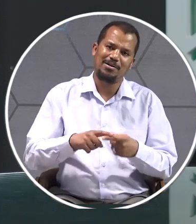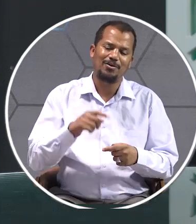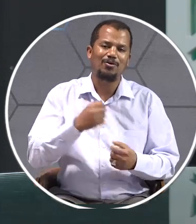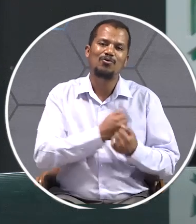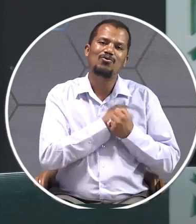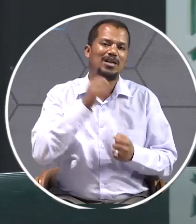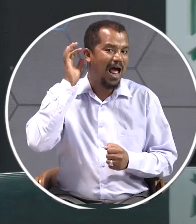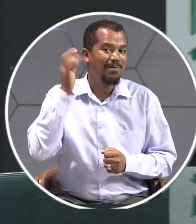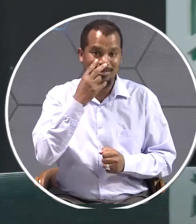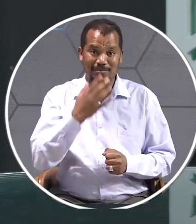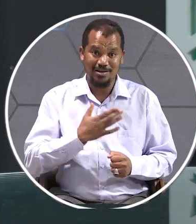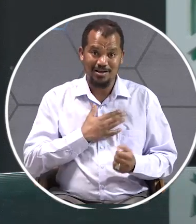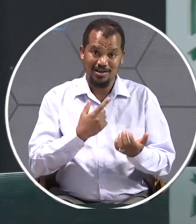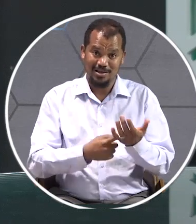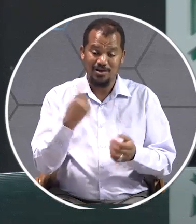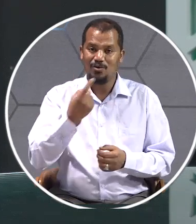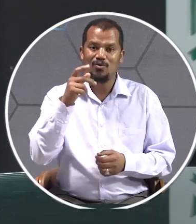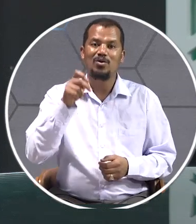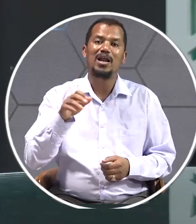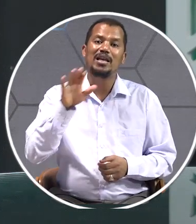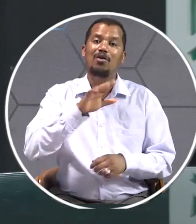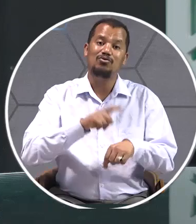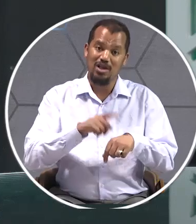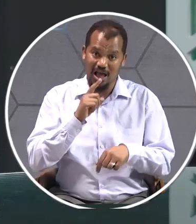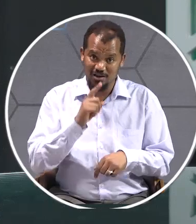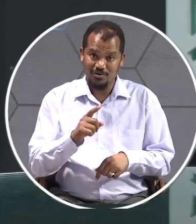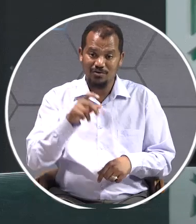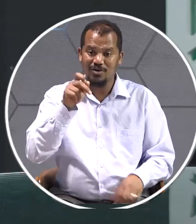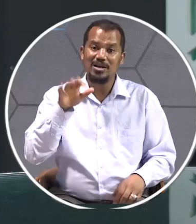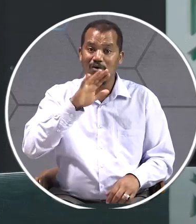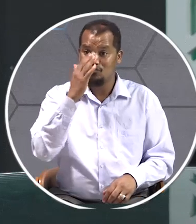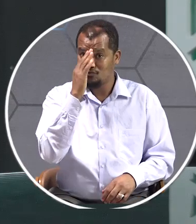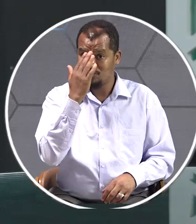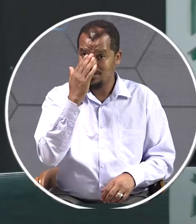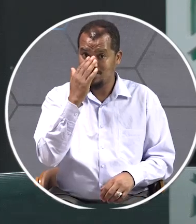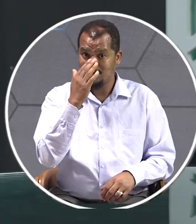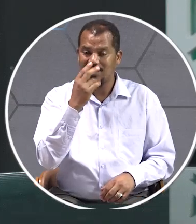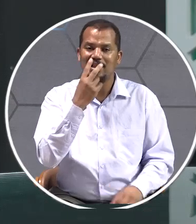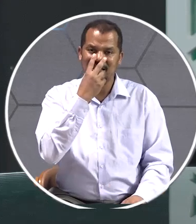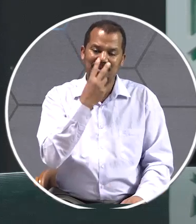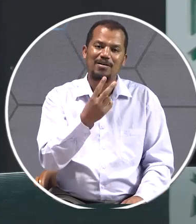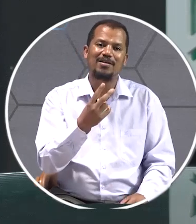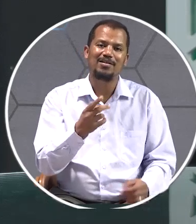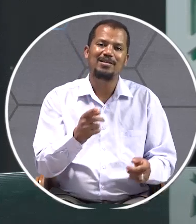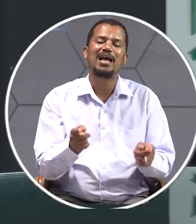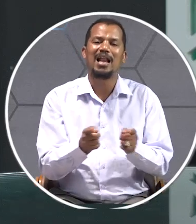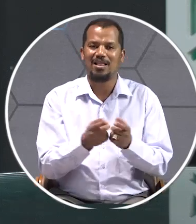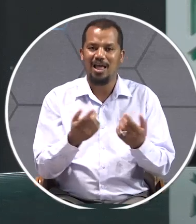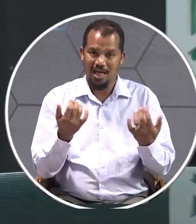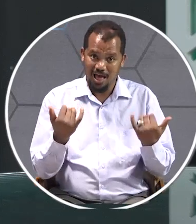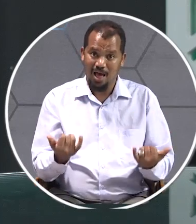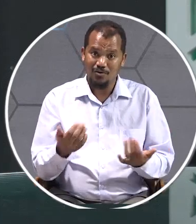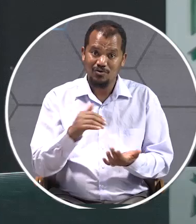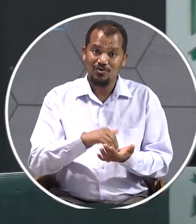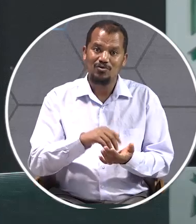تملسن ود أدمج تملكاتو تشين يه يهول داغو ساعتنا يه داغو مستوتن تملكاتو تجناين تنال